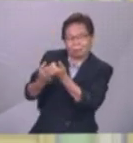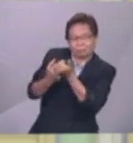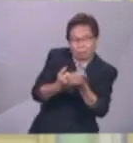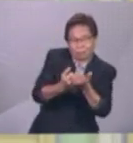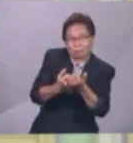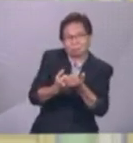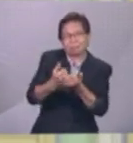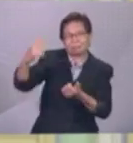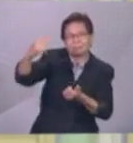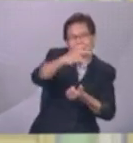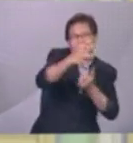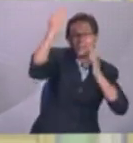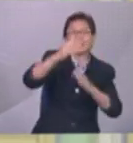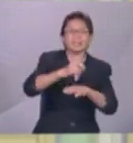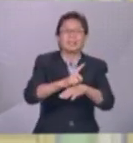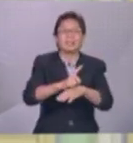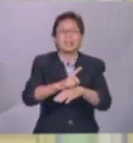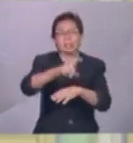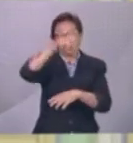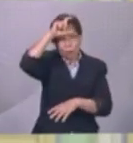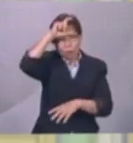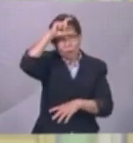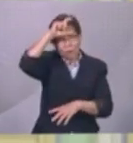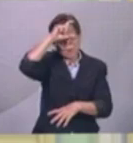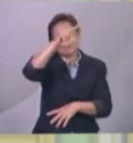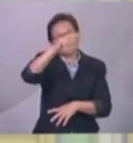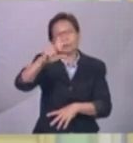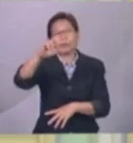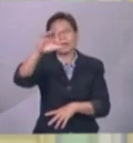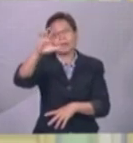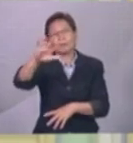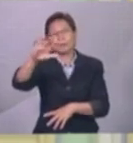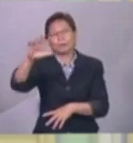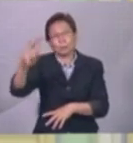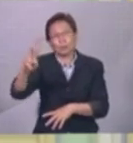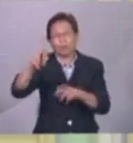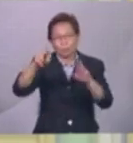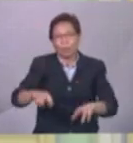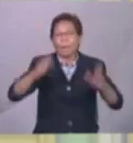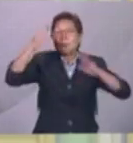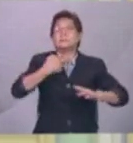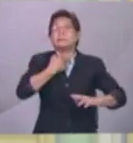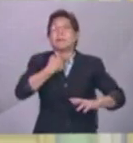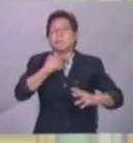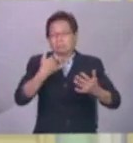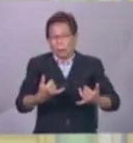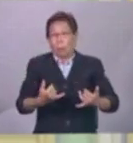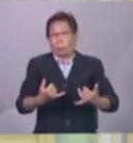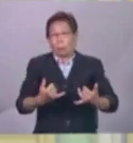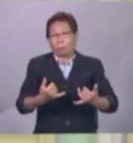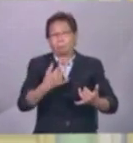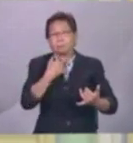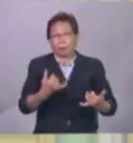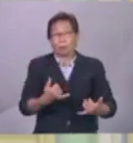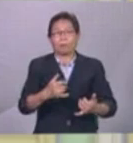di Turki Selama e352 saya kita yang terkandung dan sedang di dalam tindakan